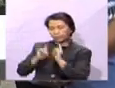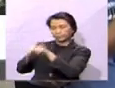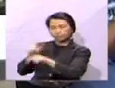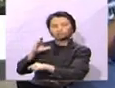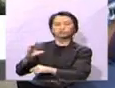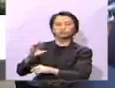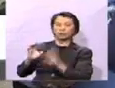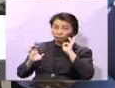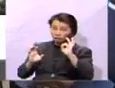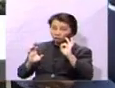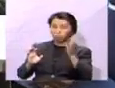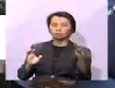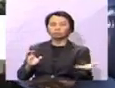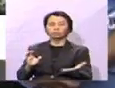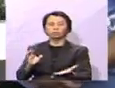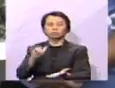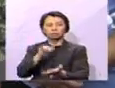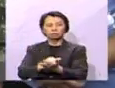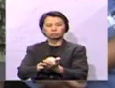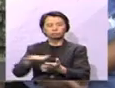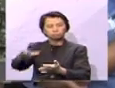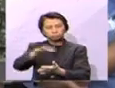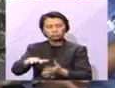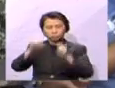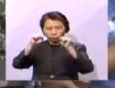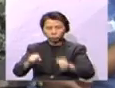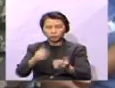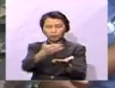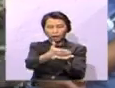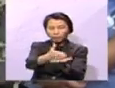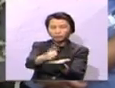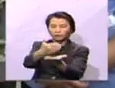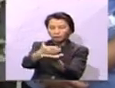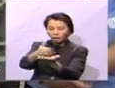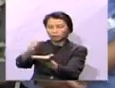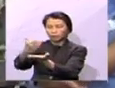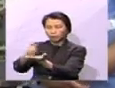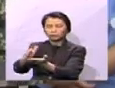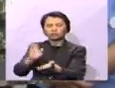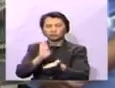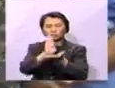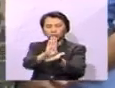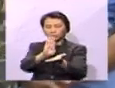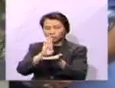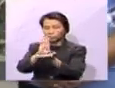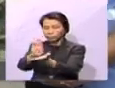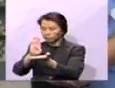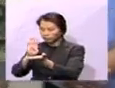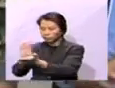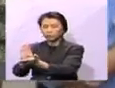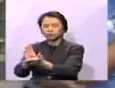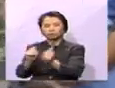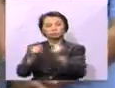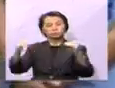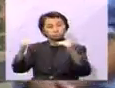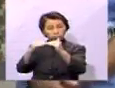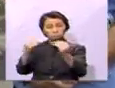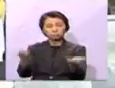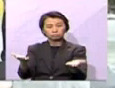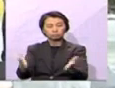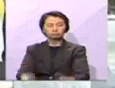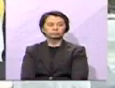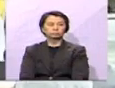saya dan ini sekurang-kurangnya kita dapat agihkan bantuan ni dengan saksamalah